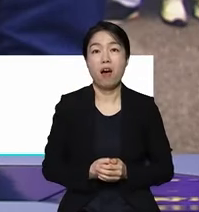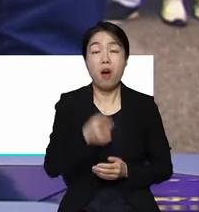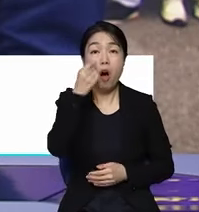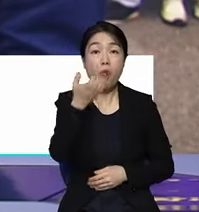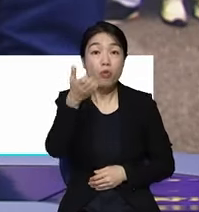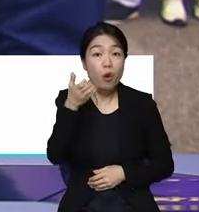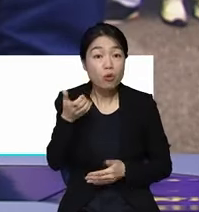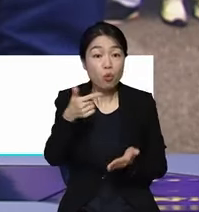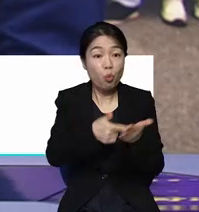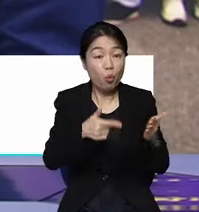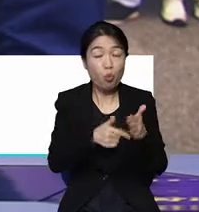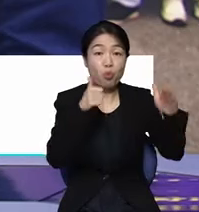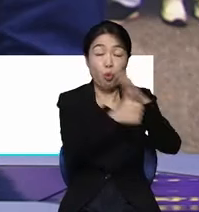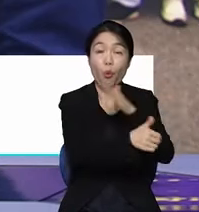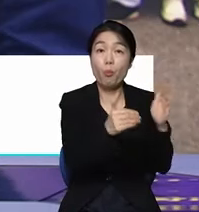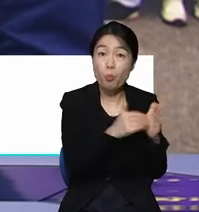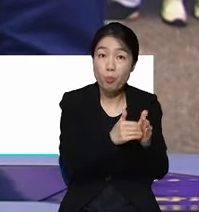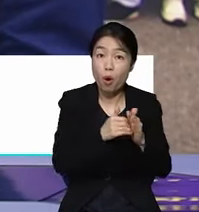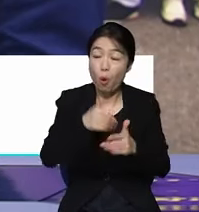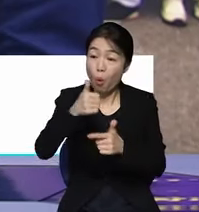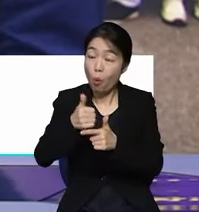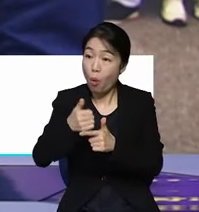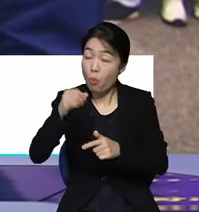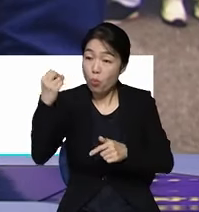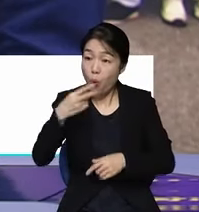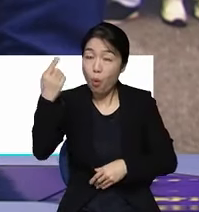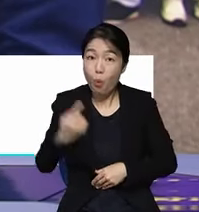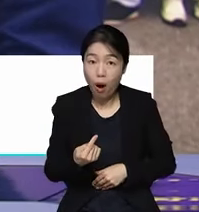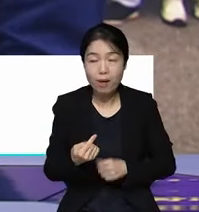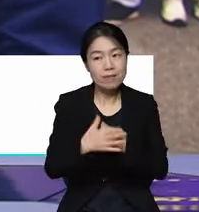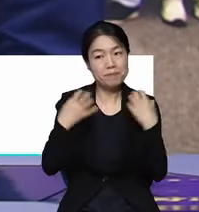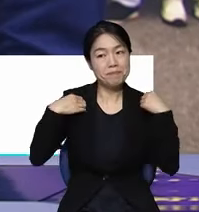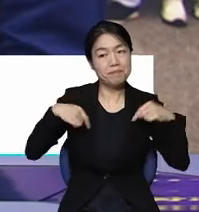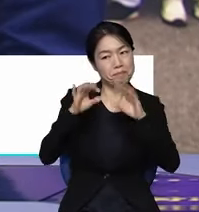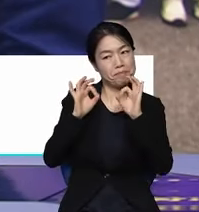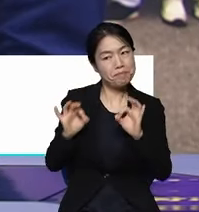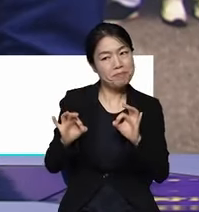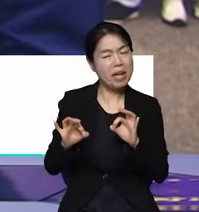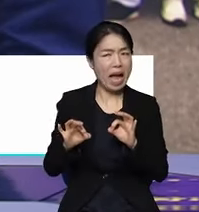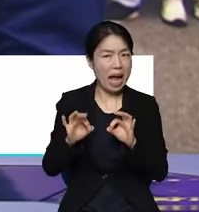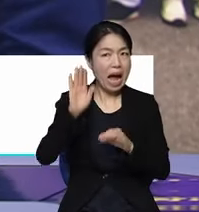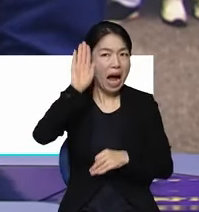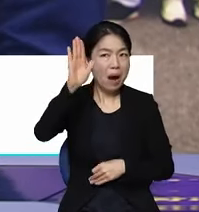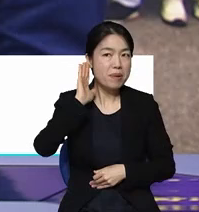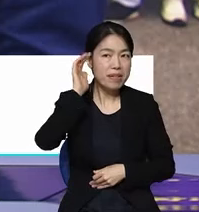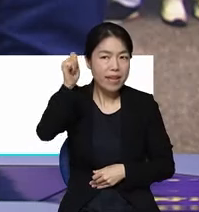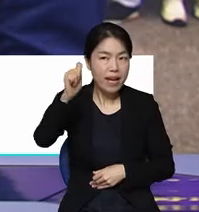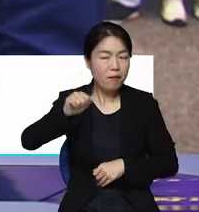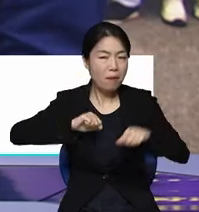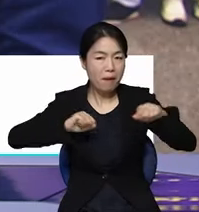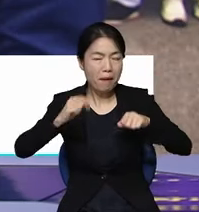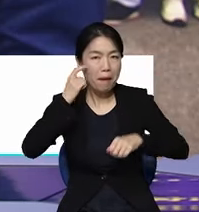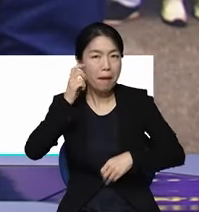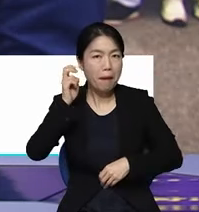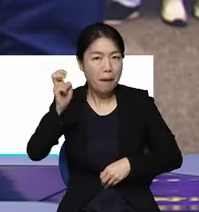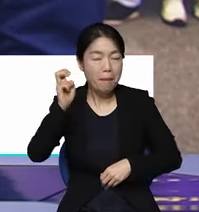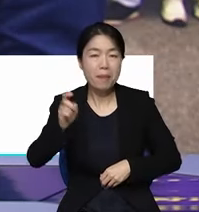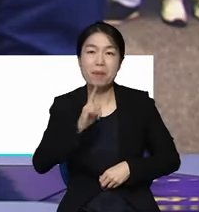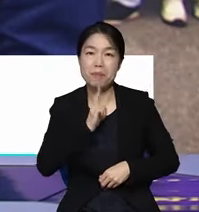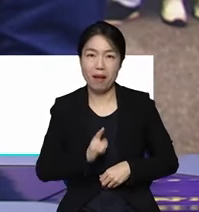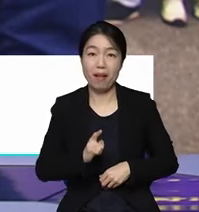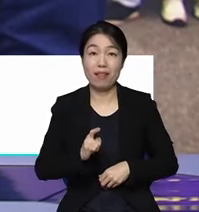지난달 강진 다산초당에 이어 호남을 찾은 것이라 정치권에서는 김 지사가 대권 행보를 염두에 둔 것 아니냐는 해석이